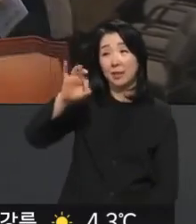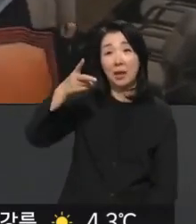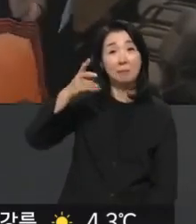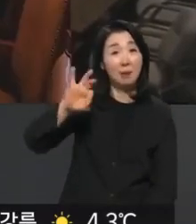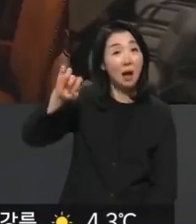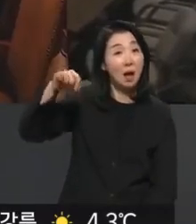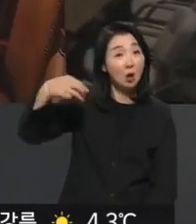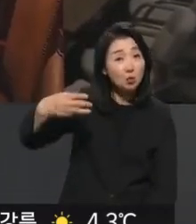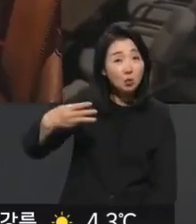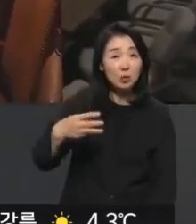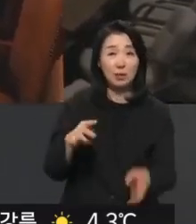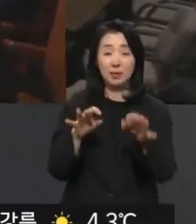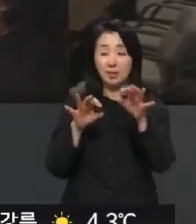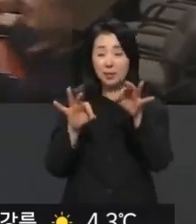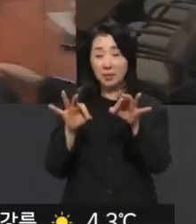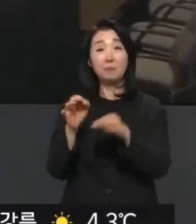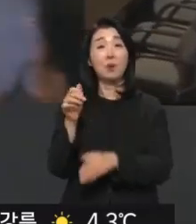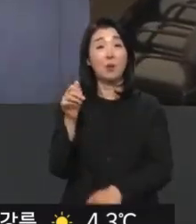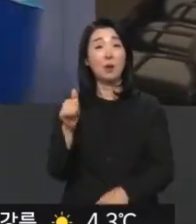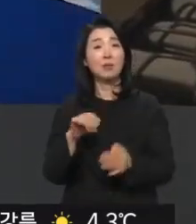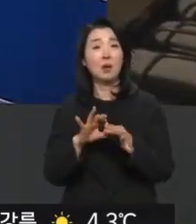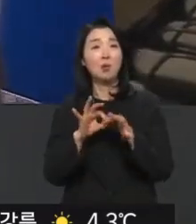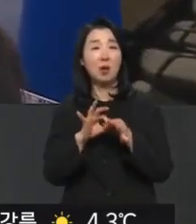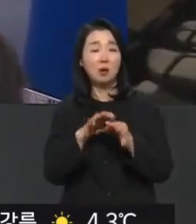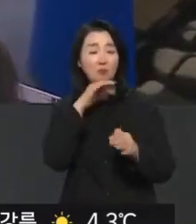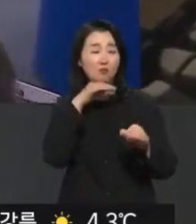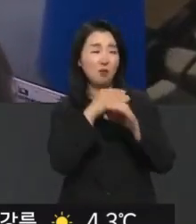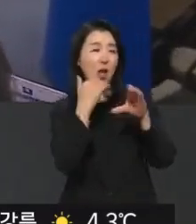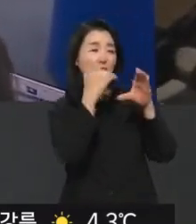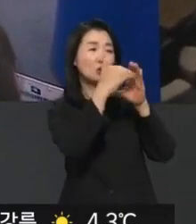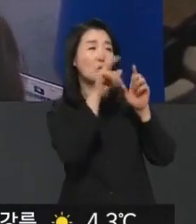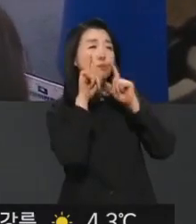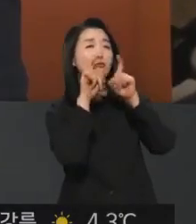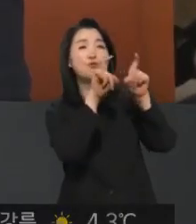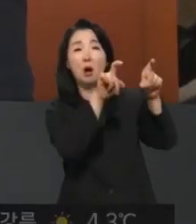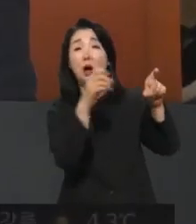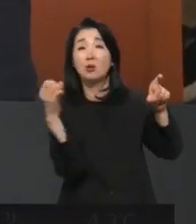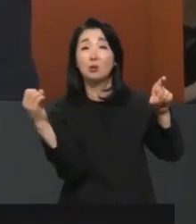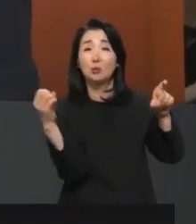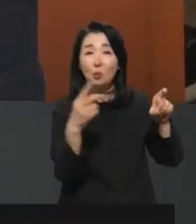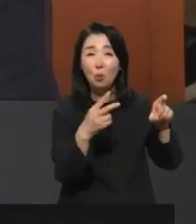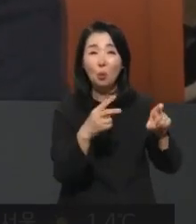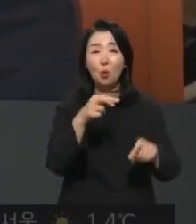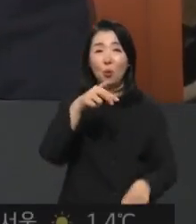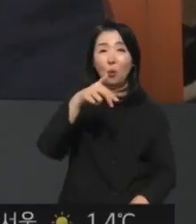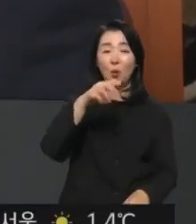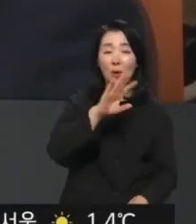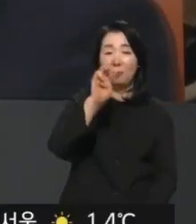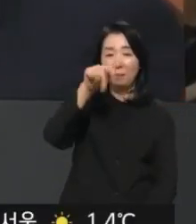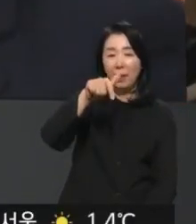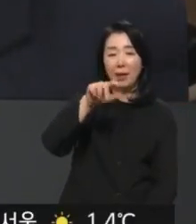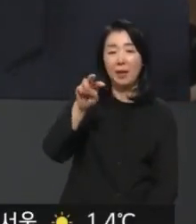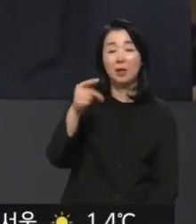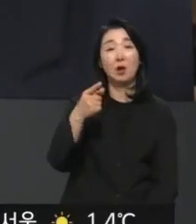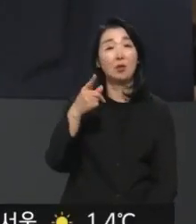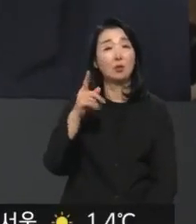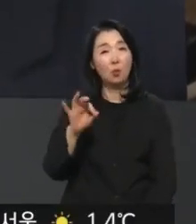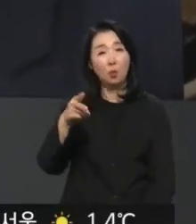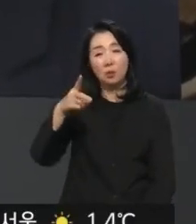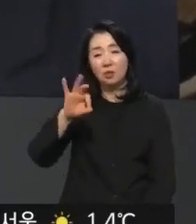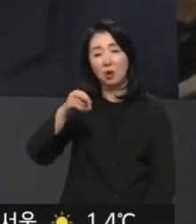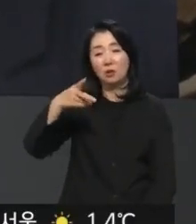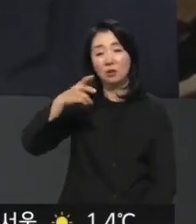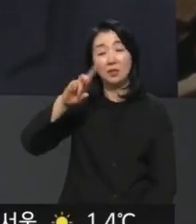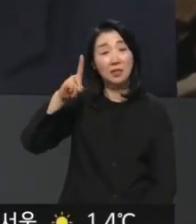김성태 전 회장과 관련된 대북송금 의혹, 그리고 백현동 정자동 개발 특혜 의혹까지 이 대표 관련 수사 계속